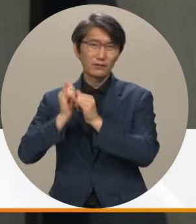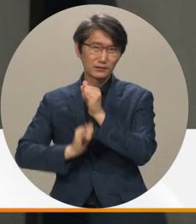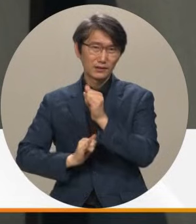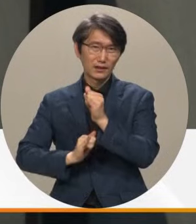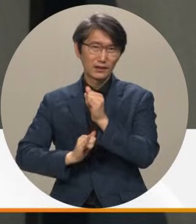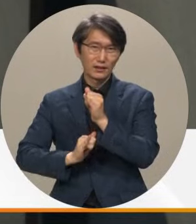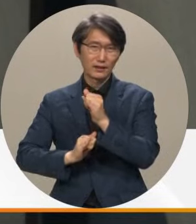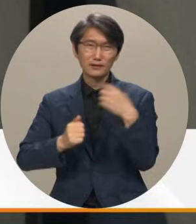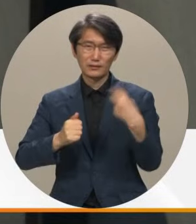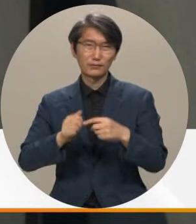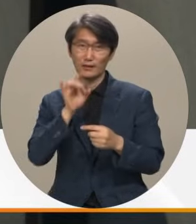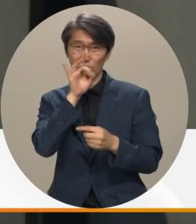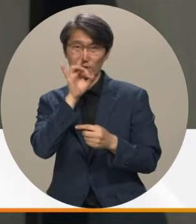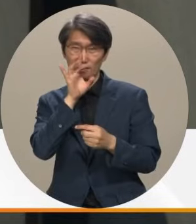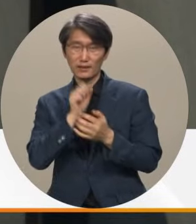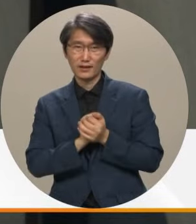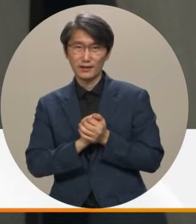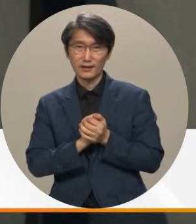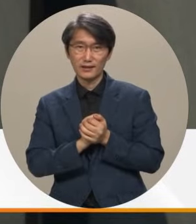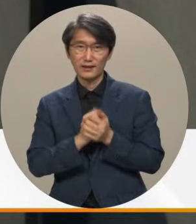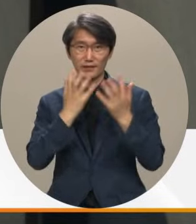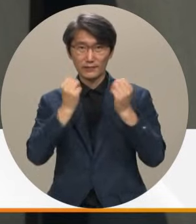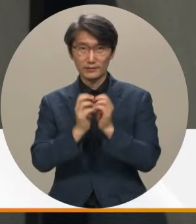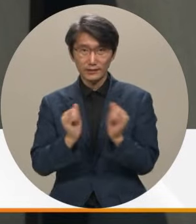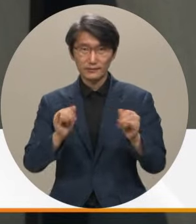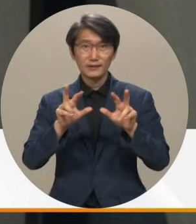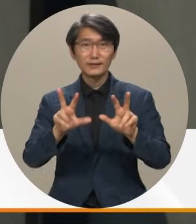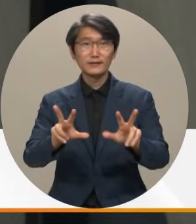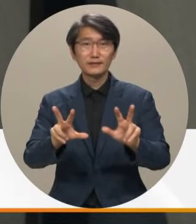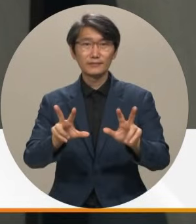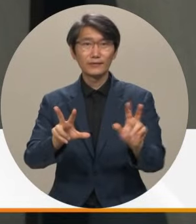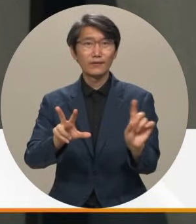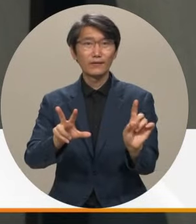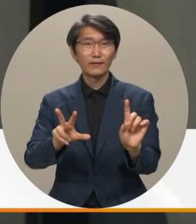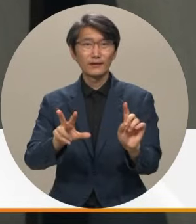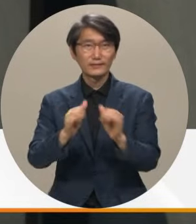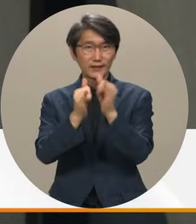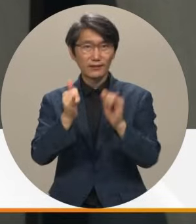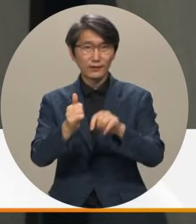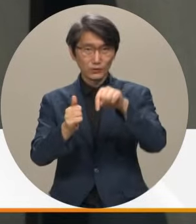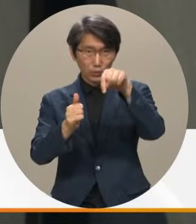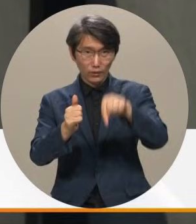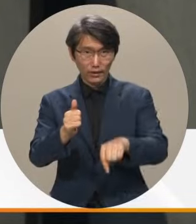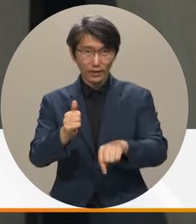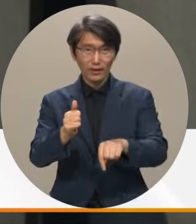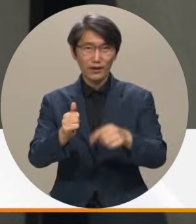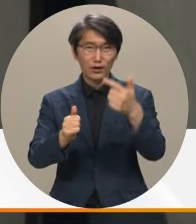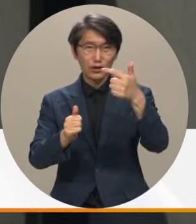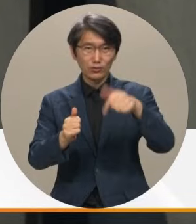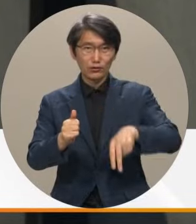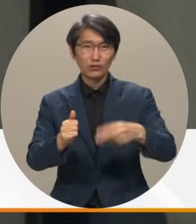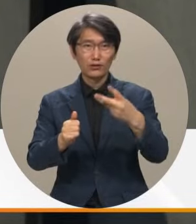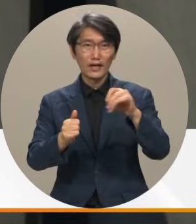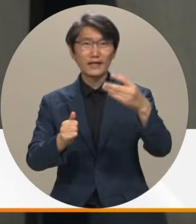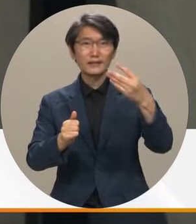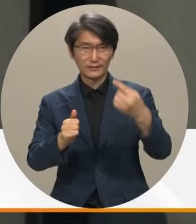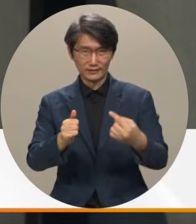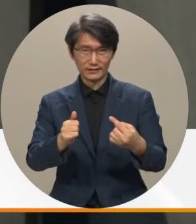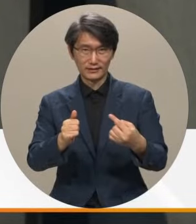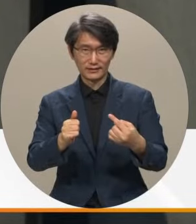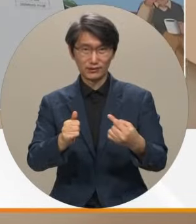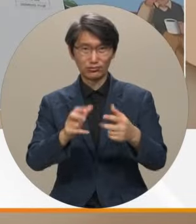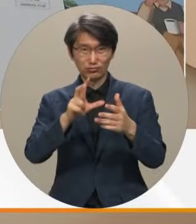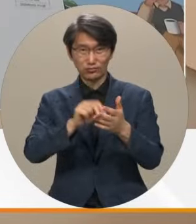심어줘서는 절대 안 됩니다. 많은 분들이 지금 현재 우리 사회의 그 뉴라이트 현상에 대해서 걱정을 많이